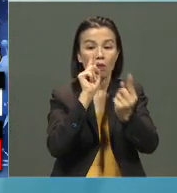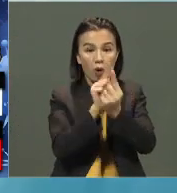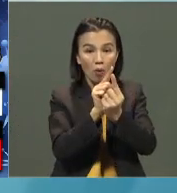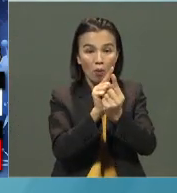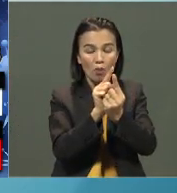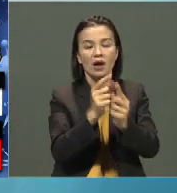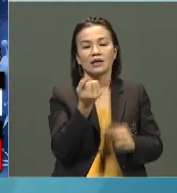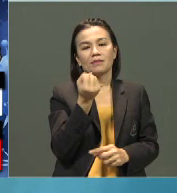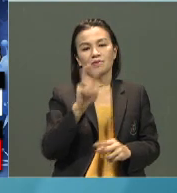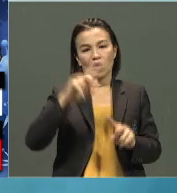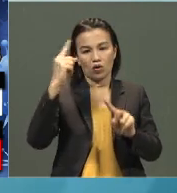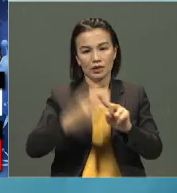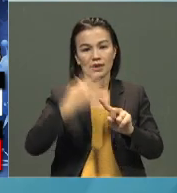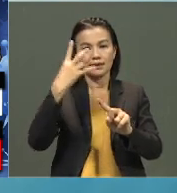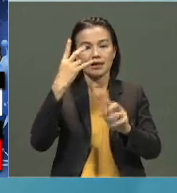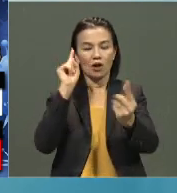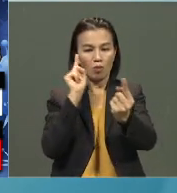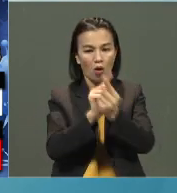วันก่อนหน้าที่จะเดินทางเข้ามาแล้วก็มาตรวจพบเชื้อวันที่12